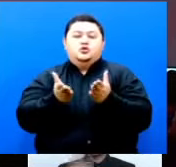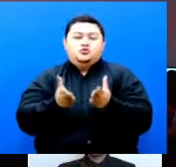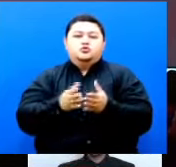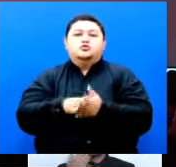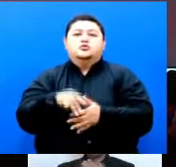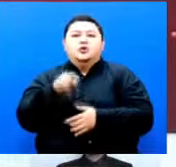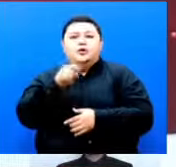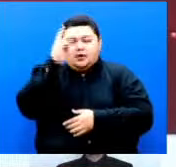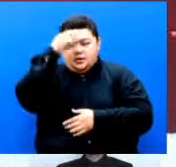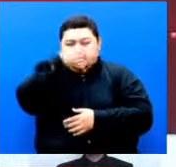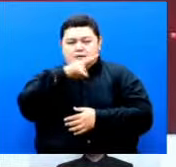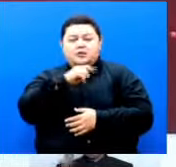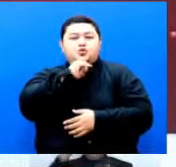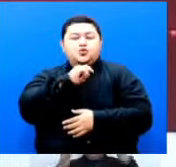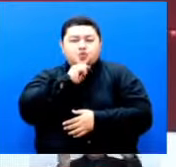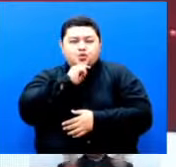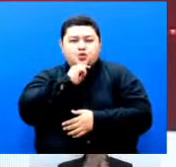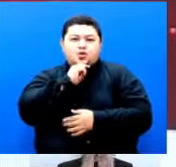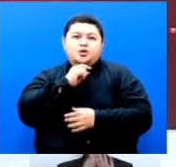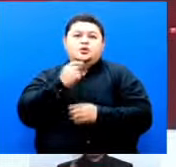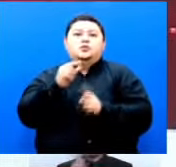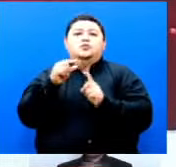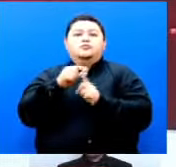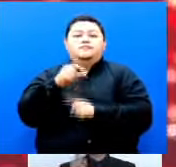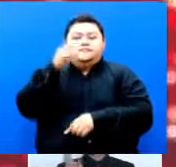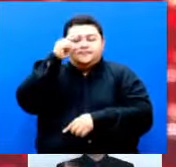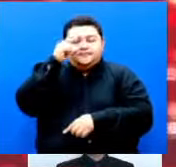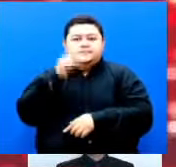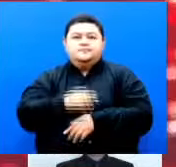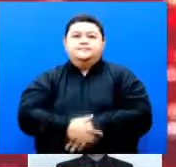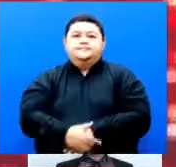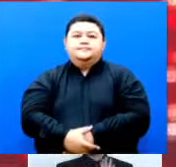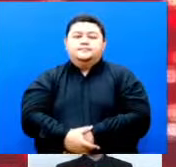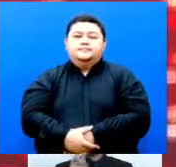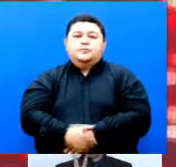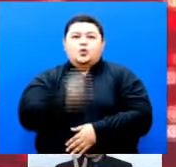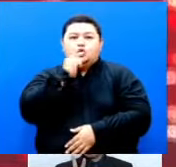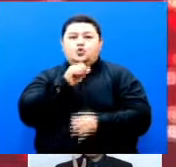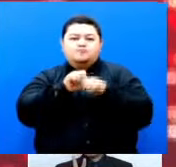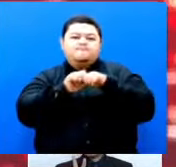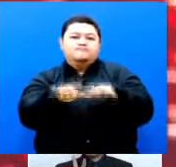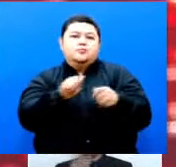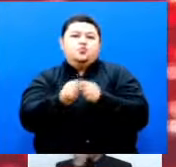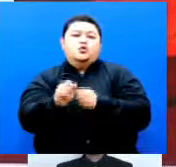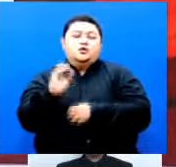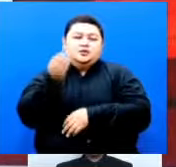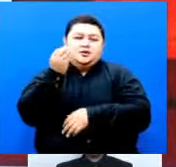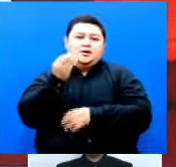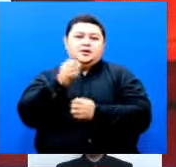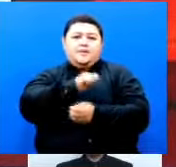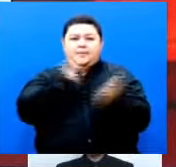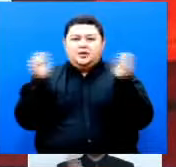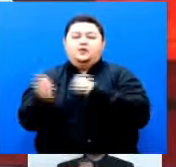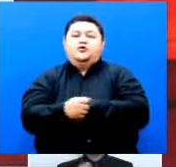yangdiusulkanolehRidwanKamil-Suswono, DharmaPongrekun-KunWardana,dan PramonoAnung-RanoKarnountukmewujudkan Jakartayang